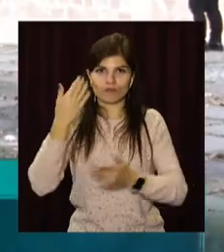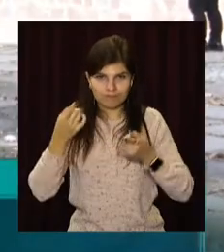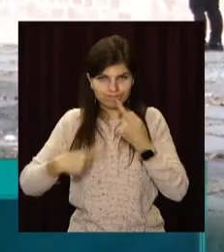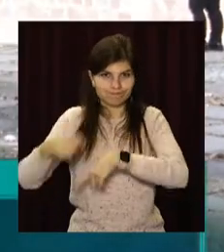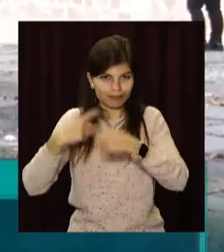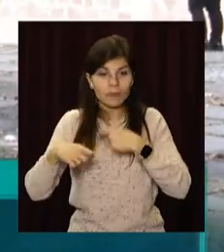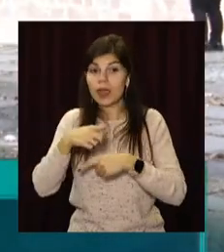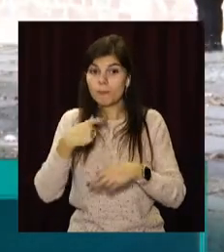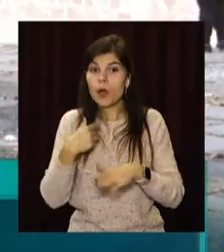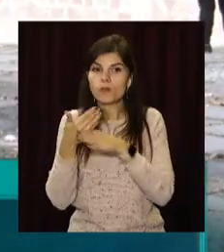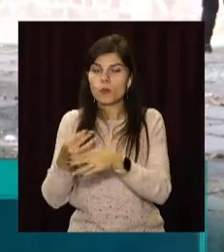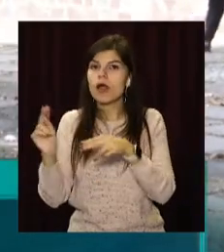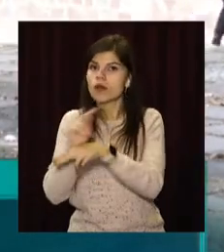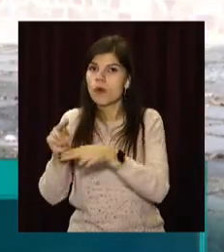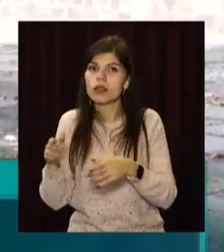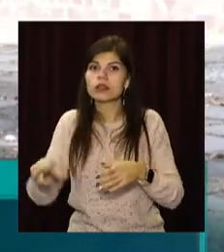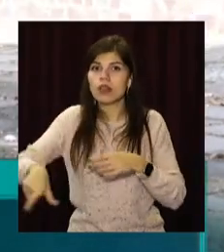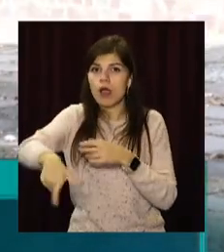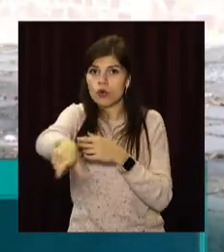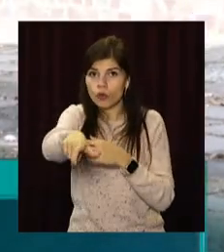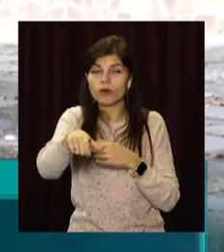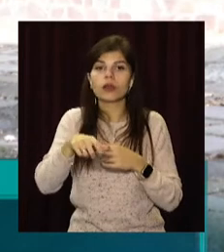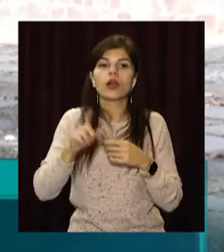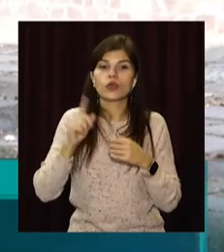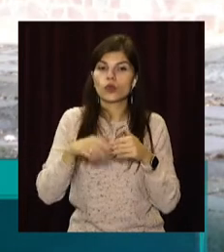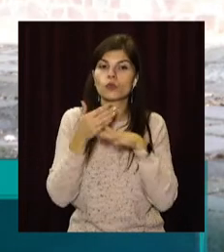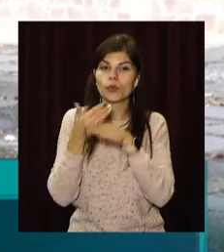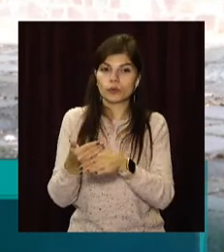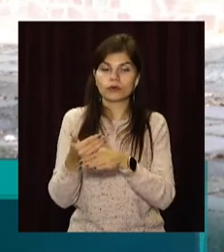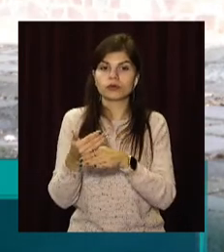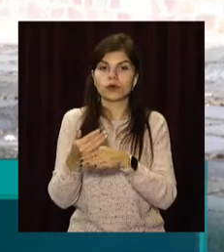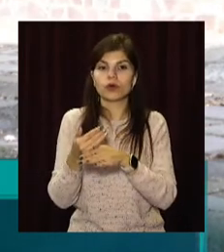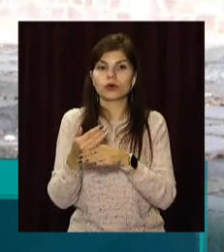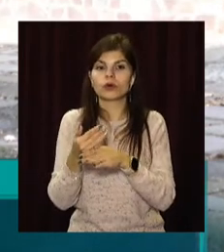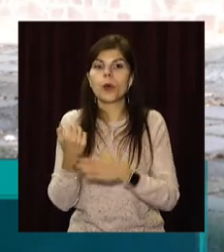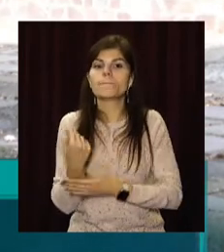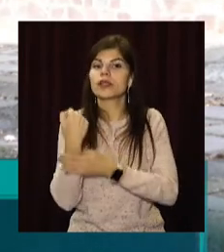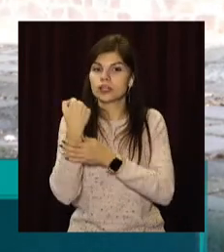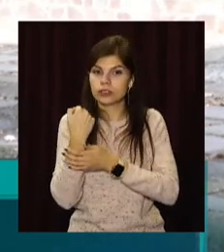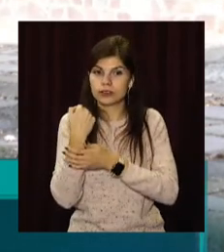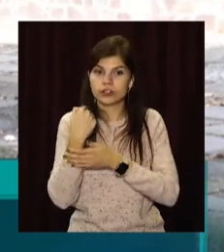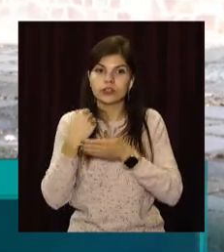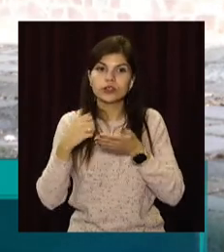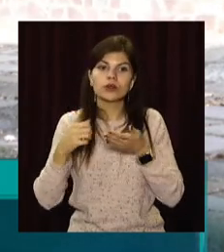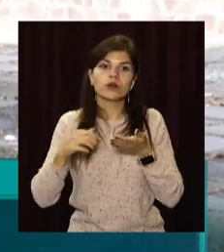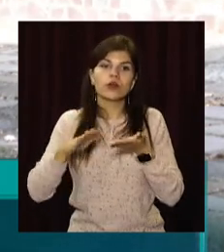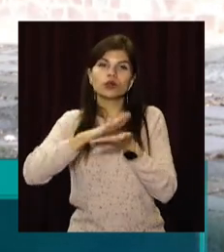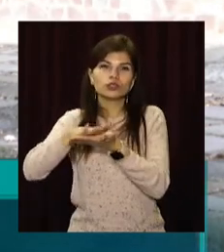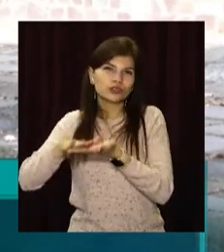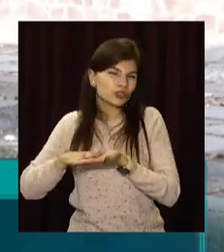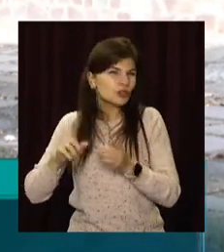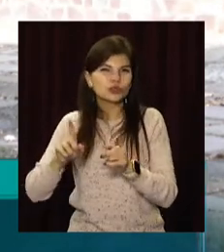дорог, зокрема, також допомагаємо у підтриманні очисних споруд